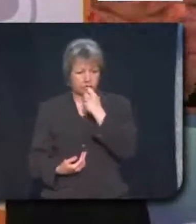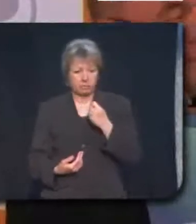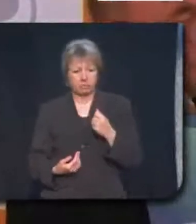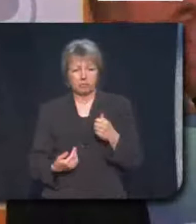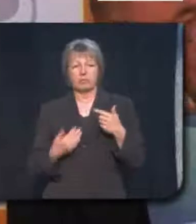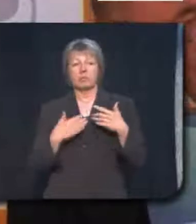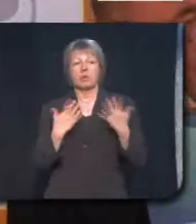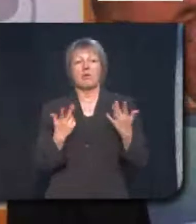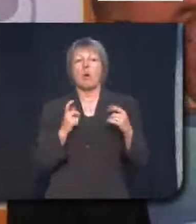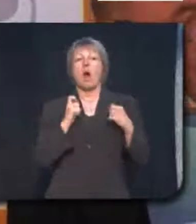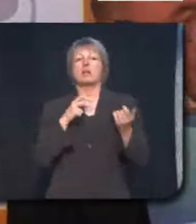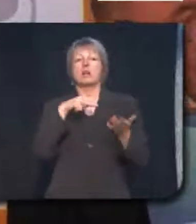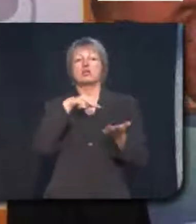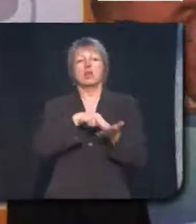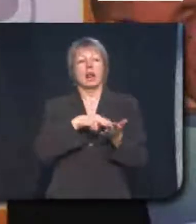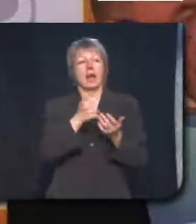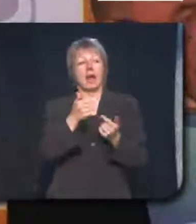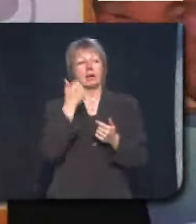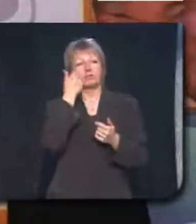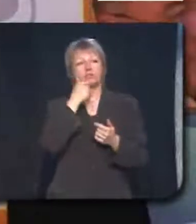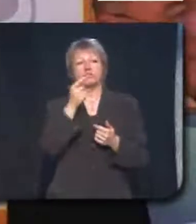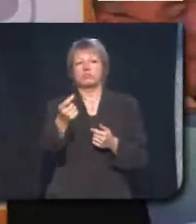die Bühne kommen und den Antrag vorstellen